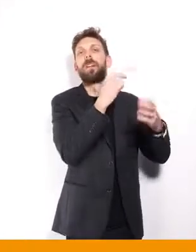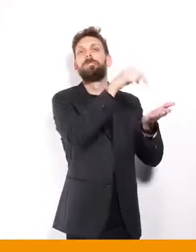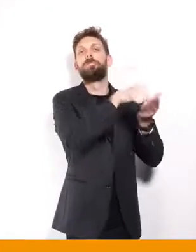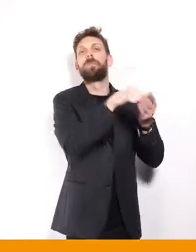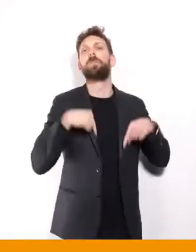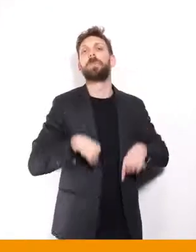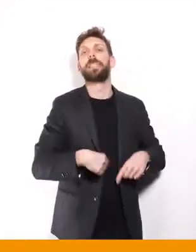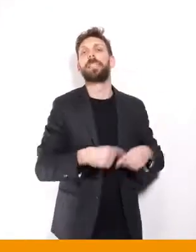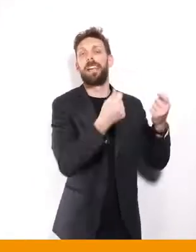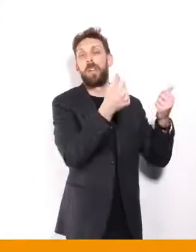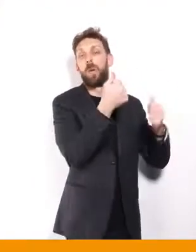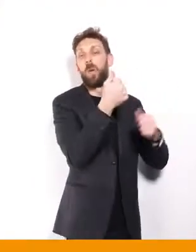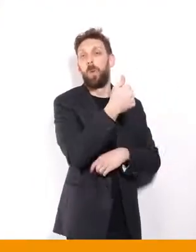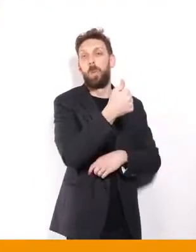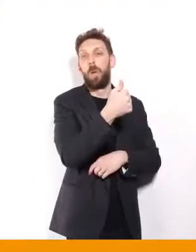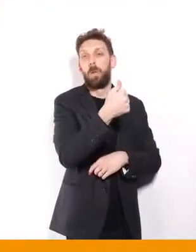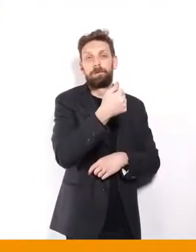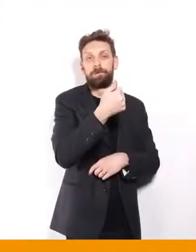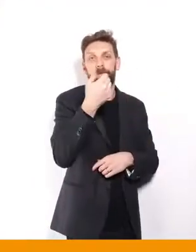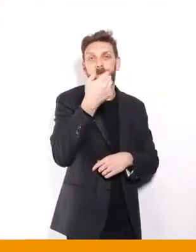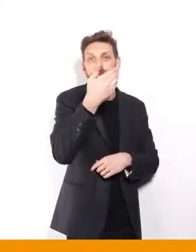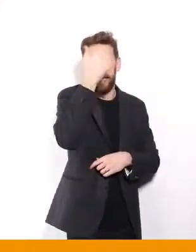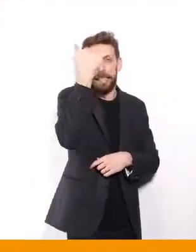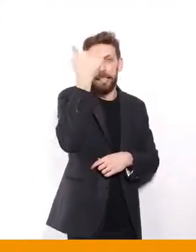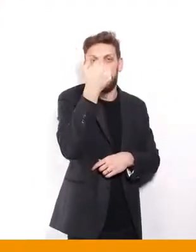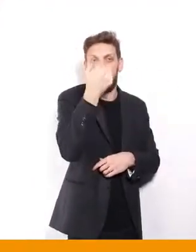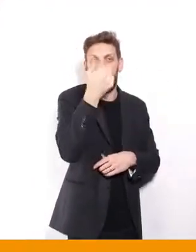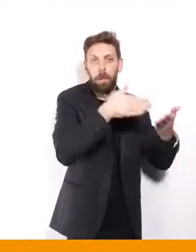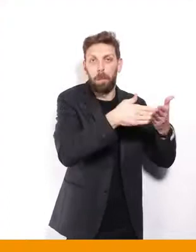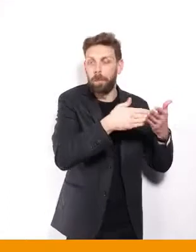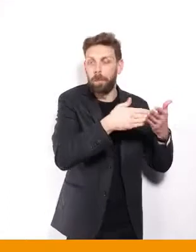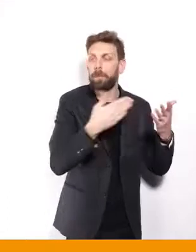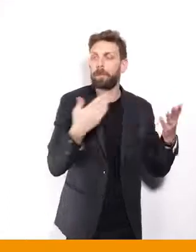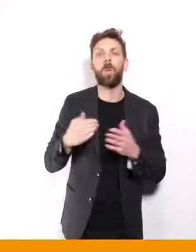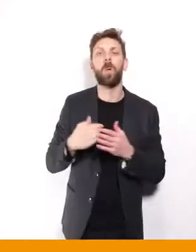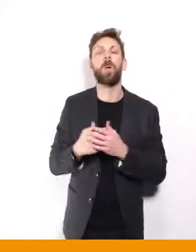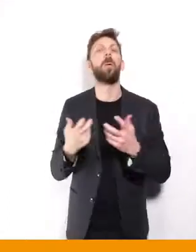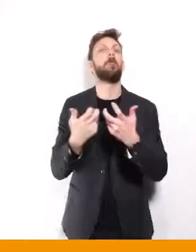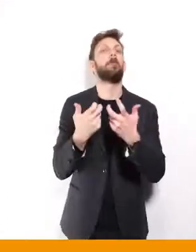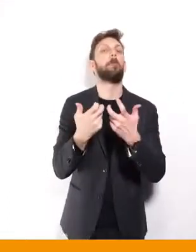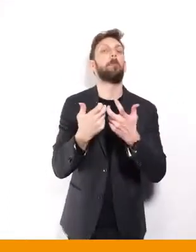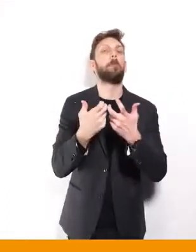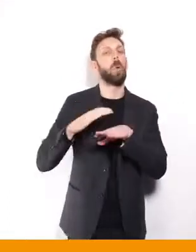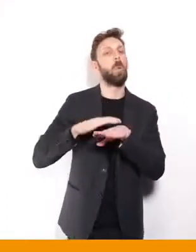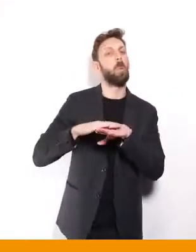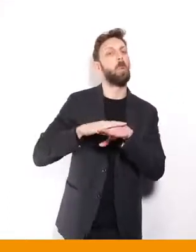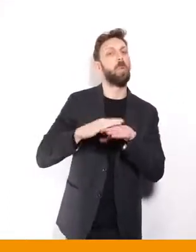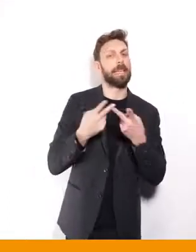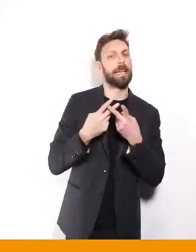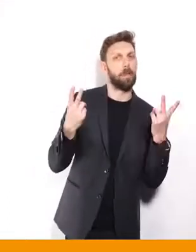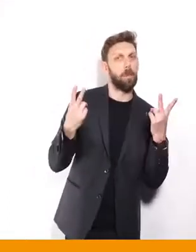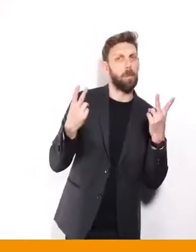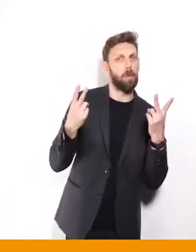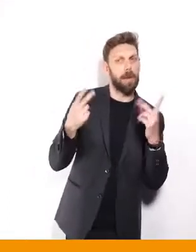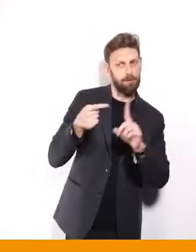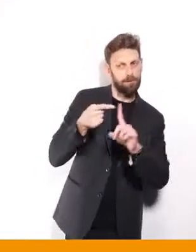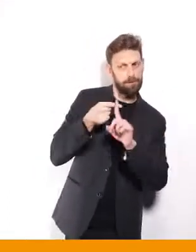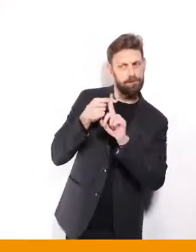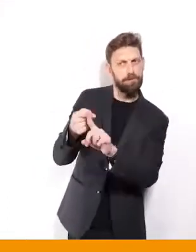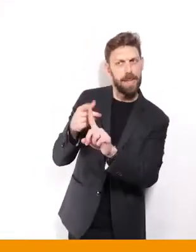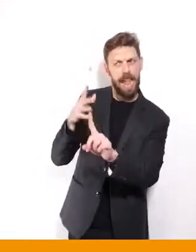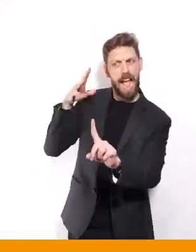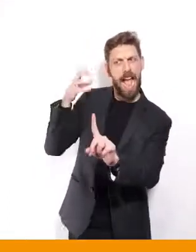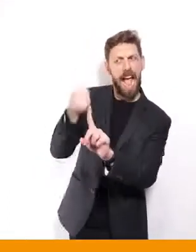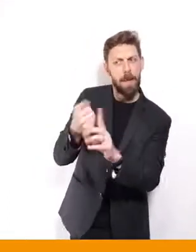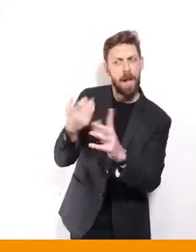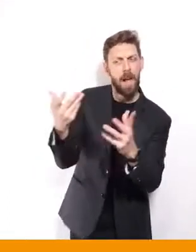penser les politiques publiques en fonction de leur impact sur un certain nombre de personnes. Et ce n'est pas